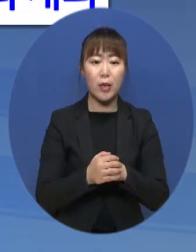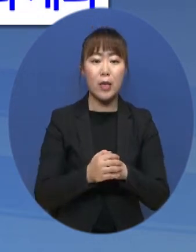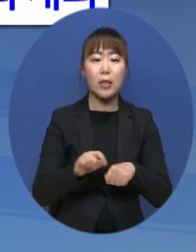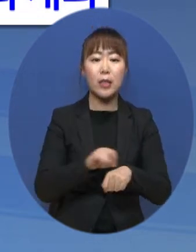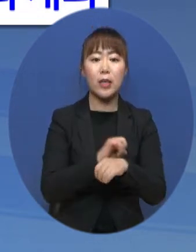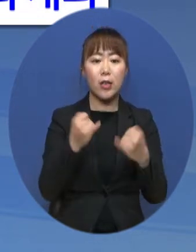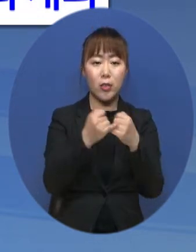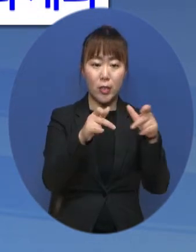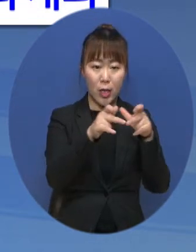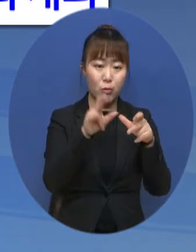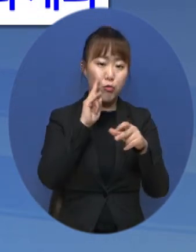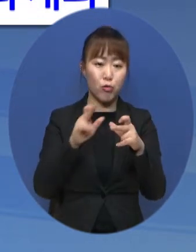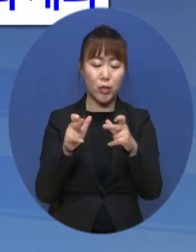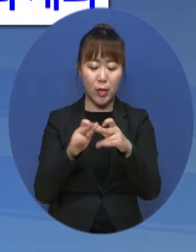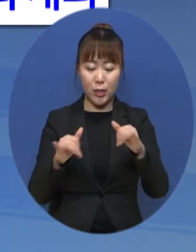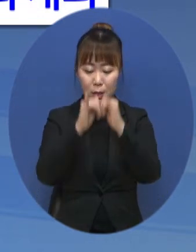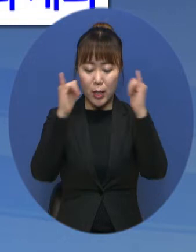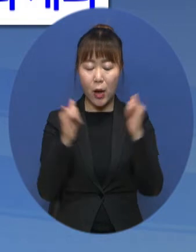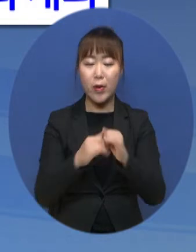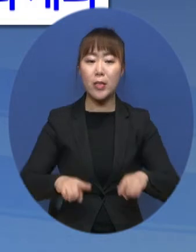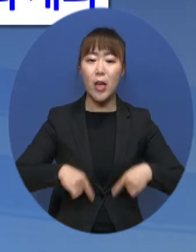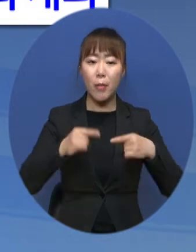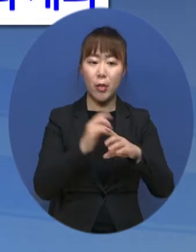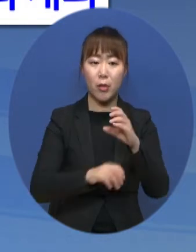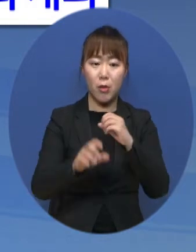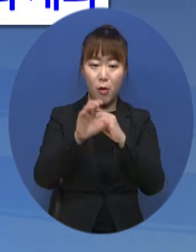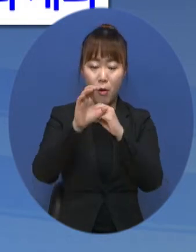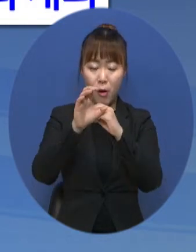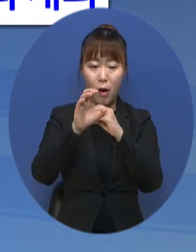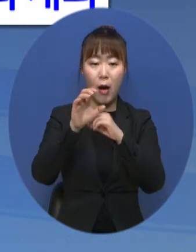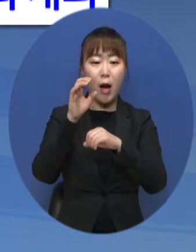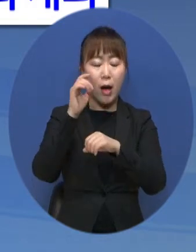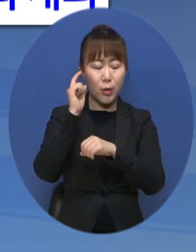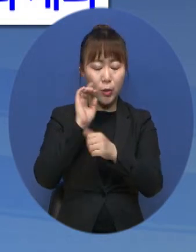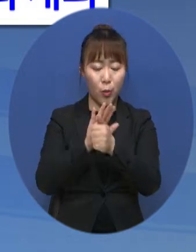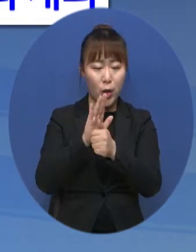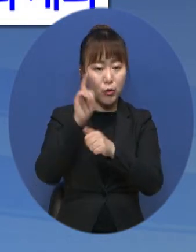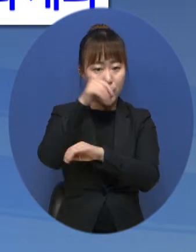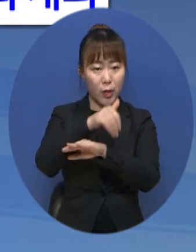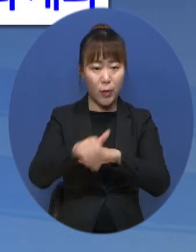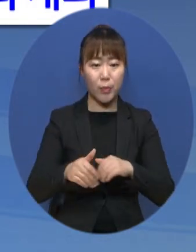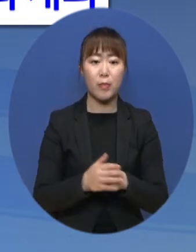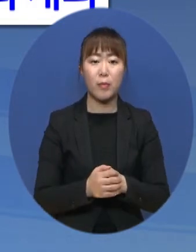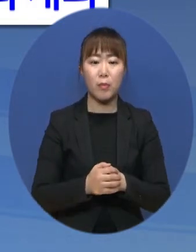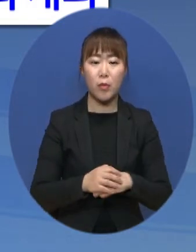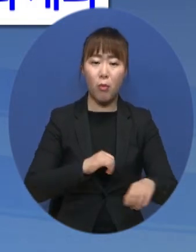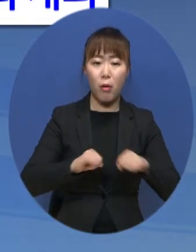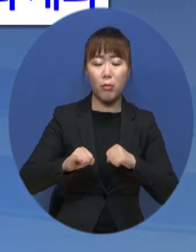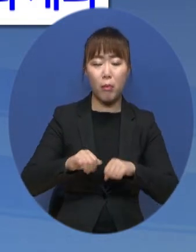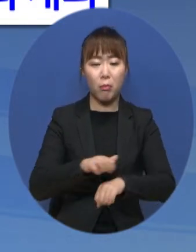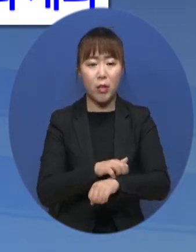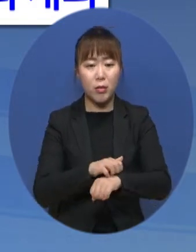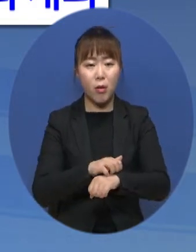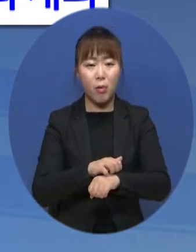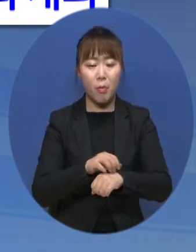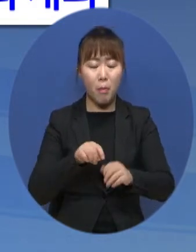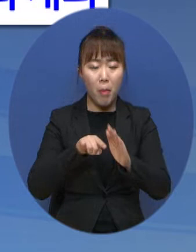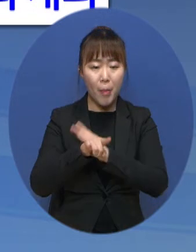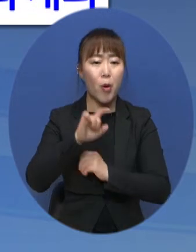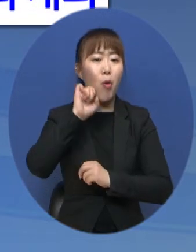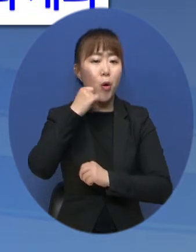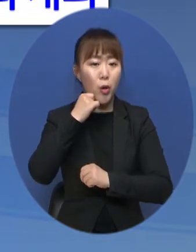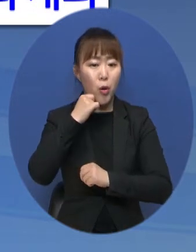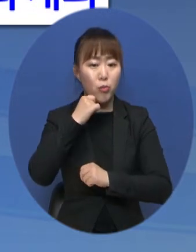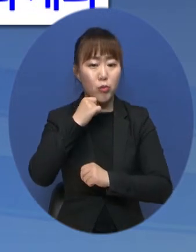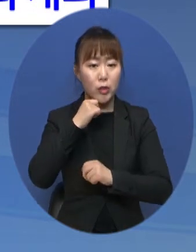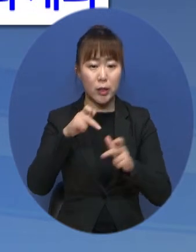장애인과 중증 장애인의 사회 참여를 높일 수 있도록 도울 계획입니다. 거동이 불편해 박람회장에 방문할 수 없는